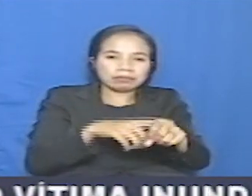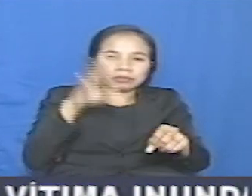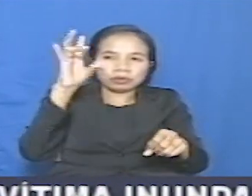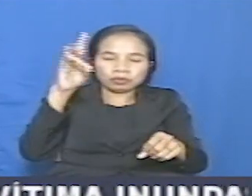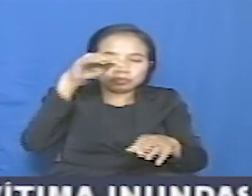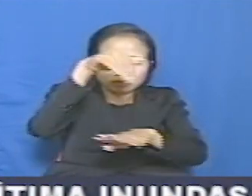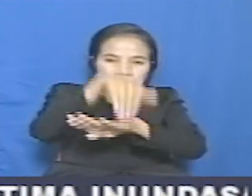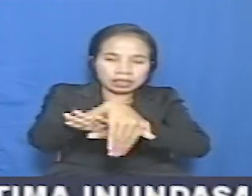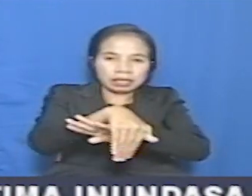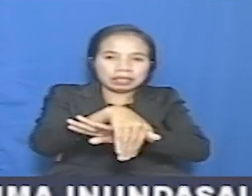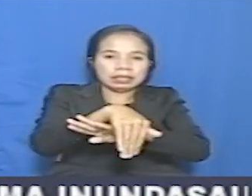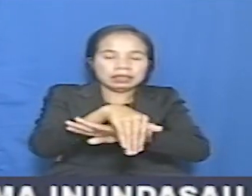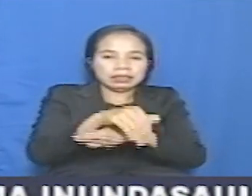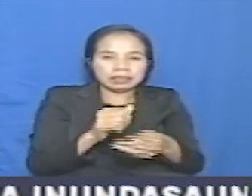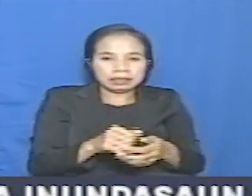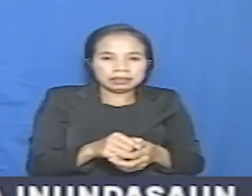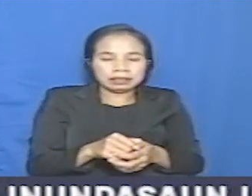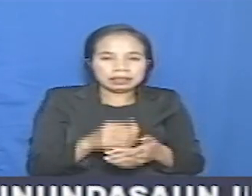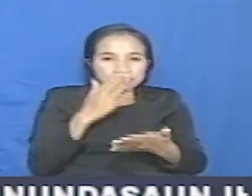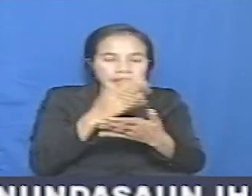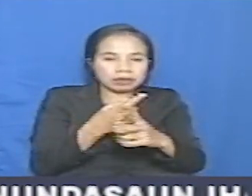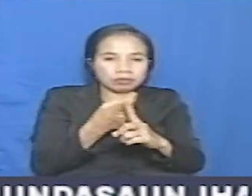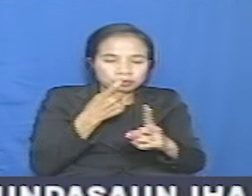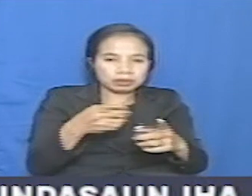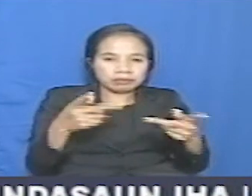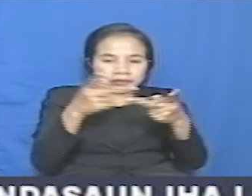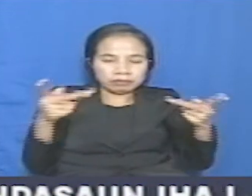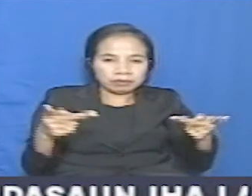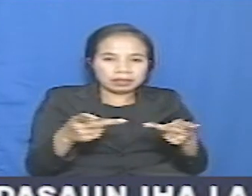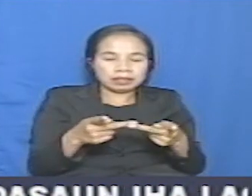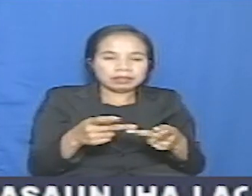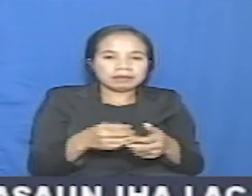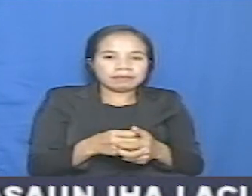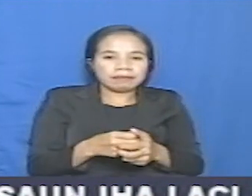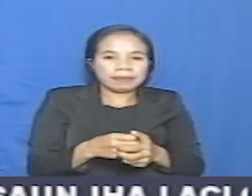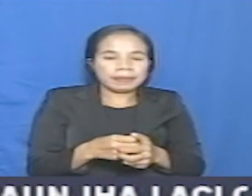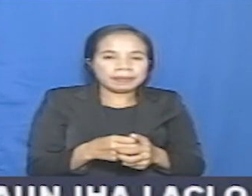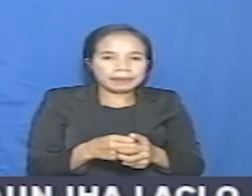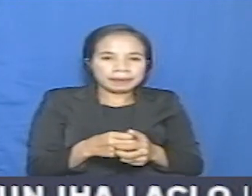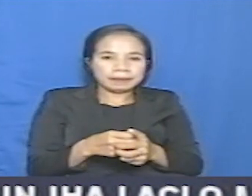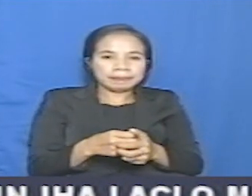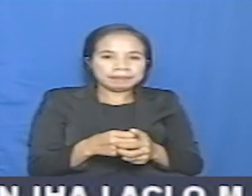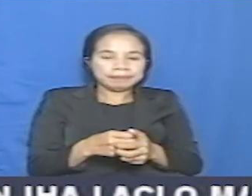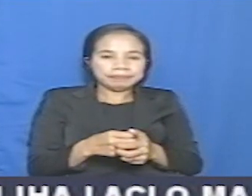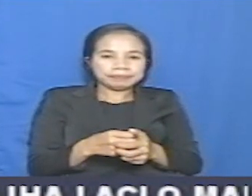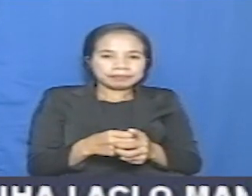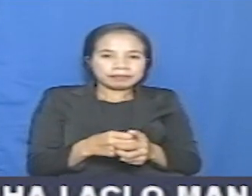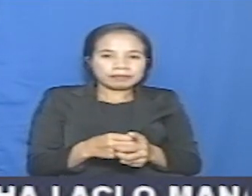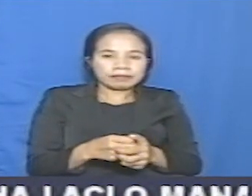kalang, nonya konsege escapa husi insiden ini. Audio, audio nomba